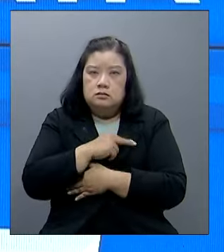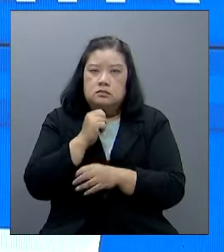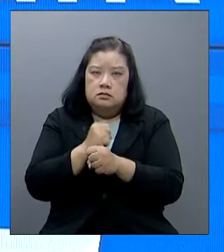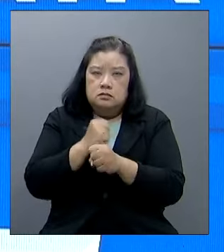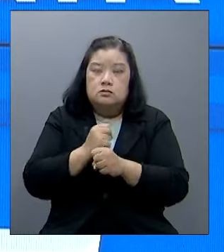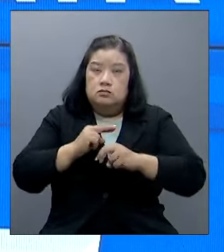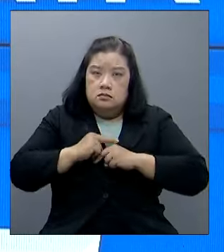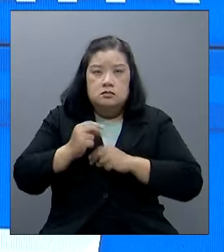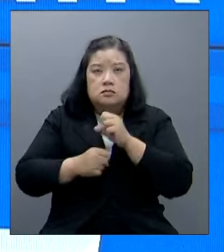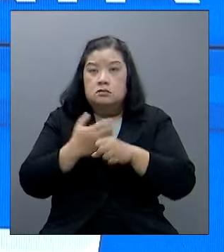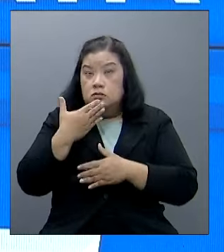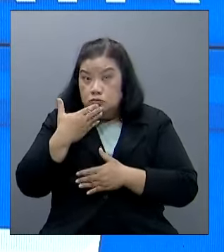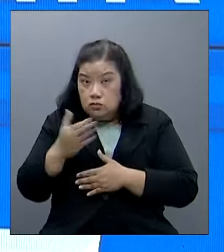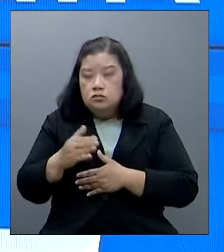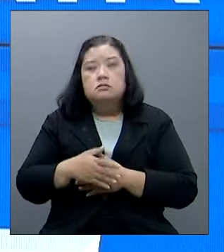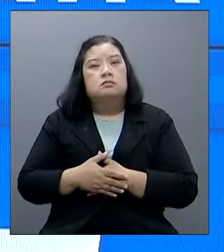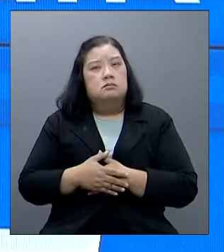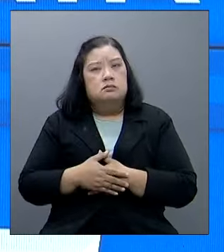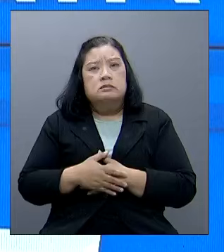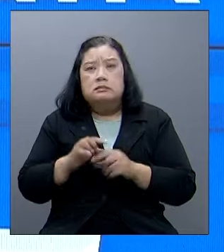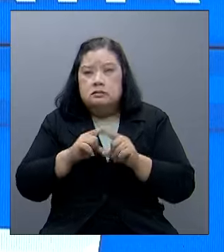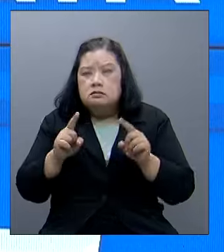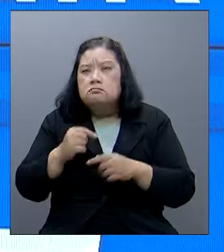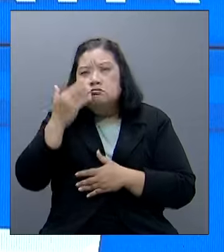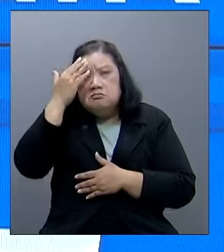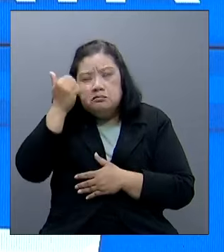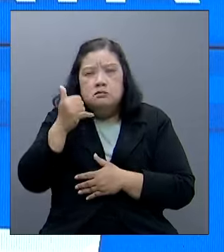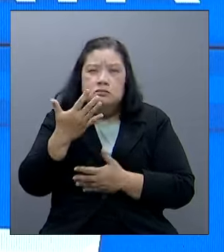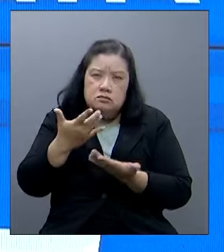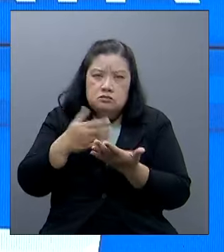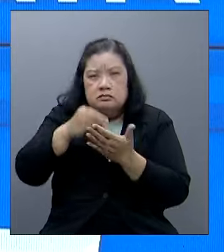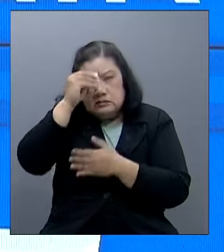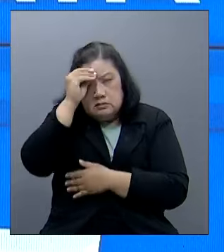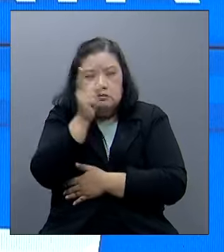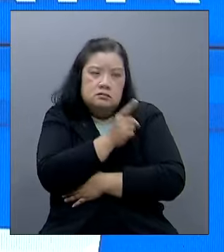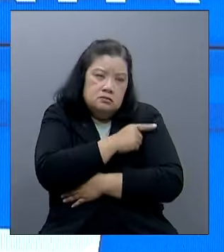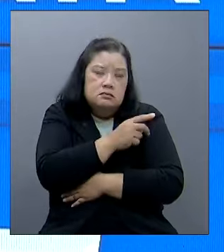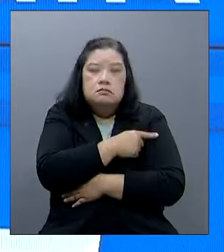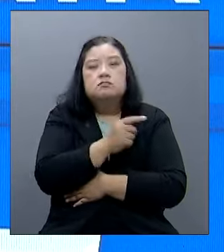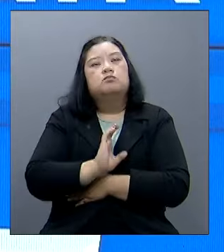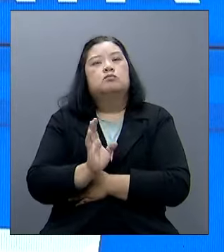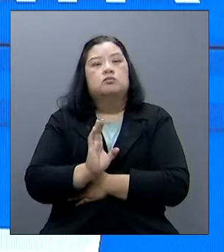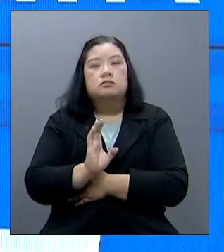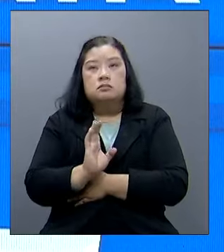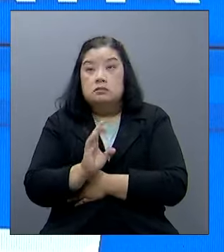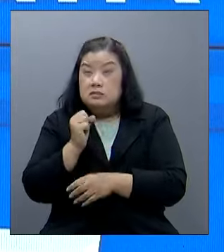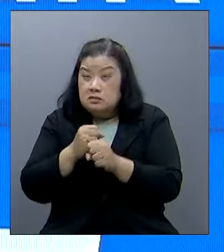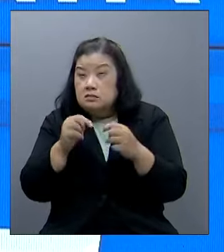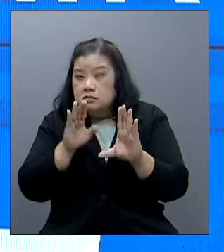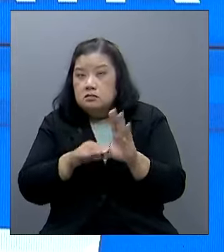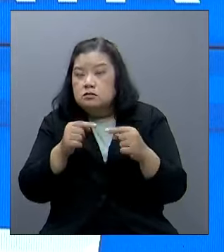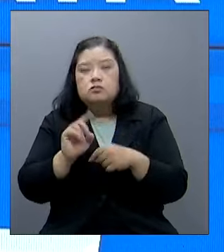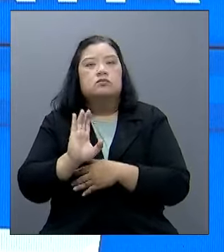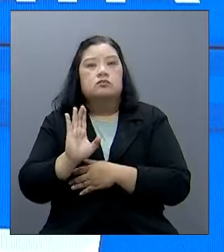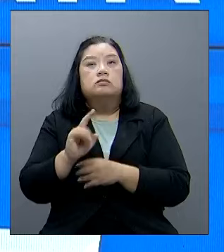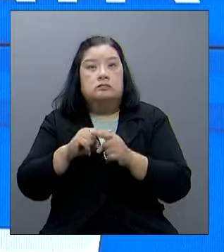นด้วยโดยที่พวกเขานั้นอาจจะไม่สามารถที่จะไปรอเรื่องของระบบการเรียนในระบบการศึกษารอจบปริญญาตรีเพื่อไปทำงานต่อได้นะคะ